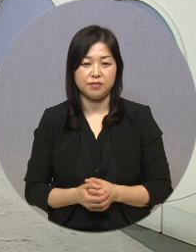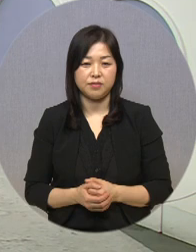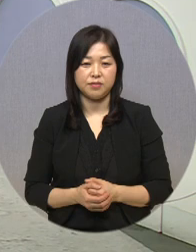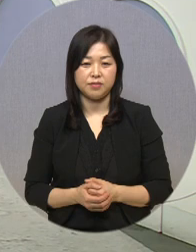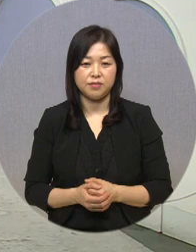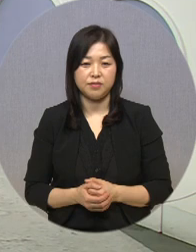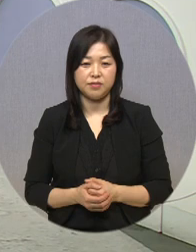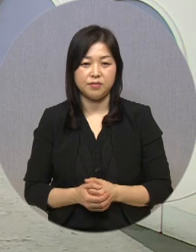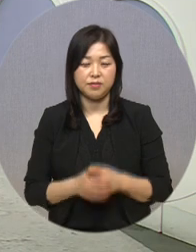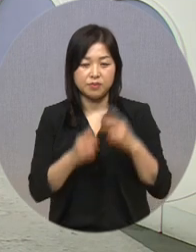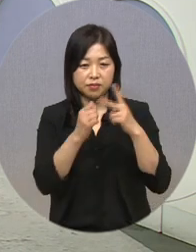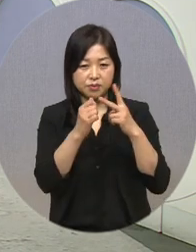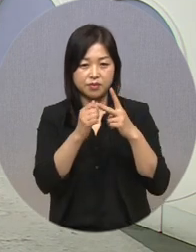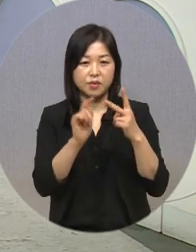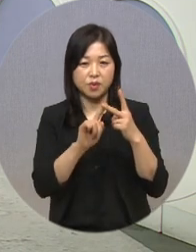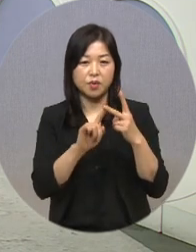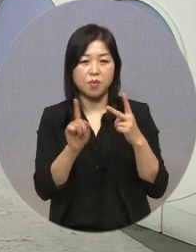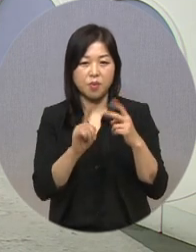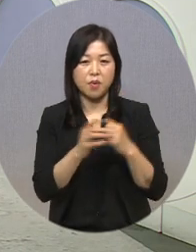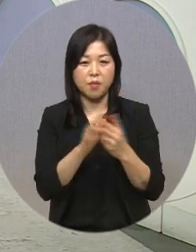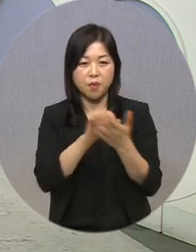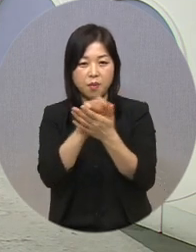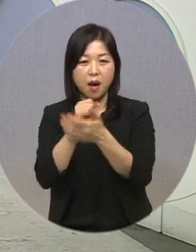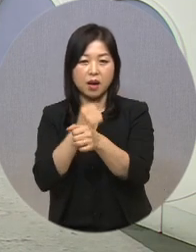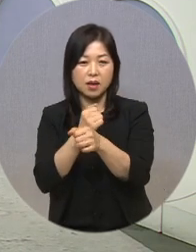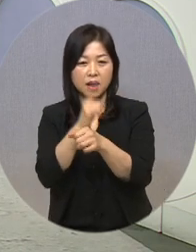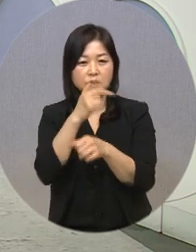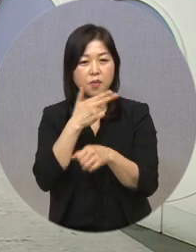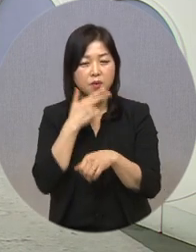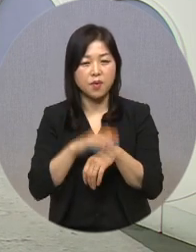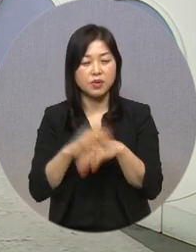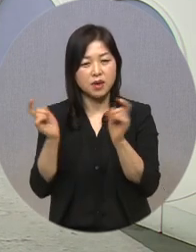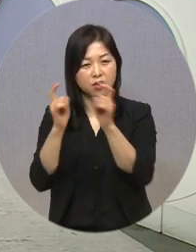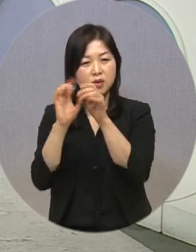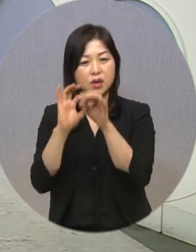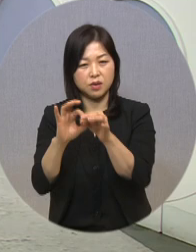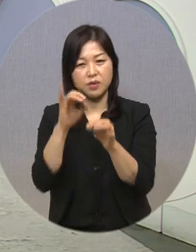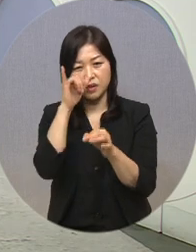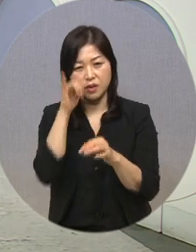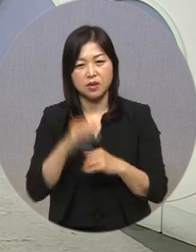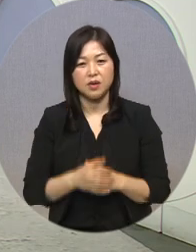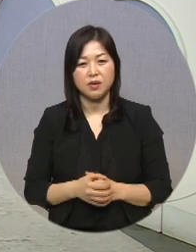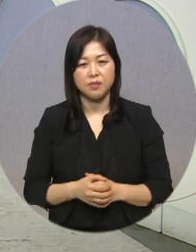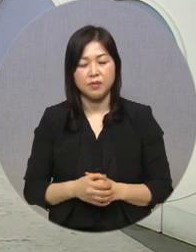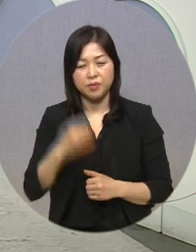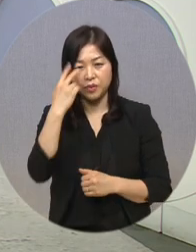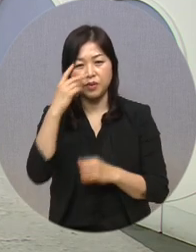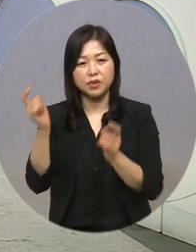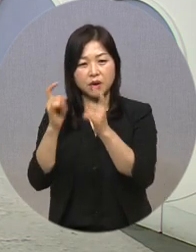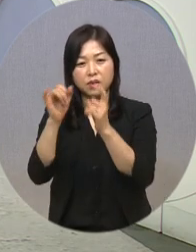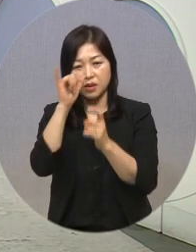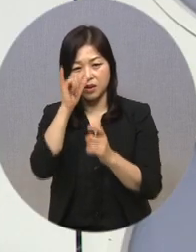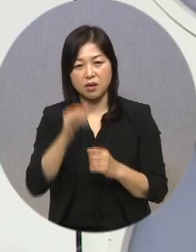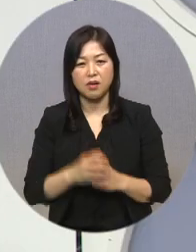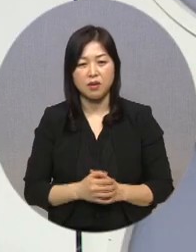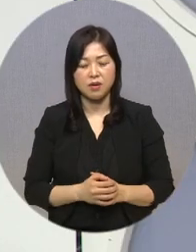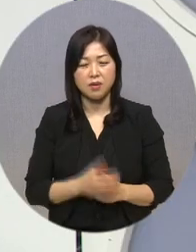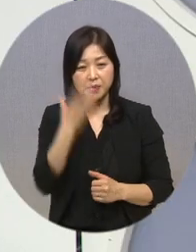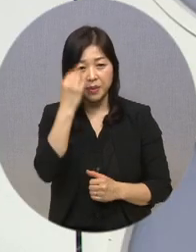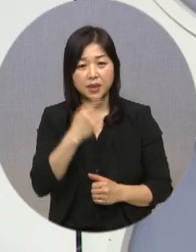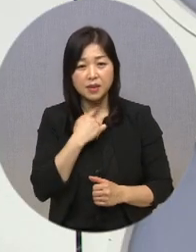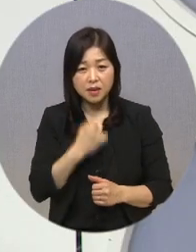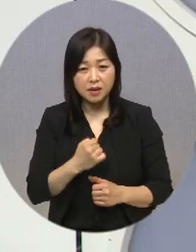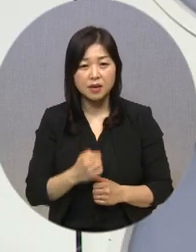뭐 유치하다 그래도 유치한 것도 하나도 없고 싸우러 싸우는 건 괜찮습니다 미국도 싸워요 아이고 보셨죠